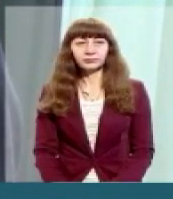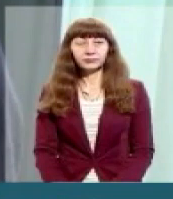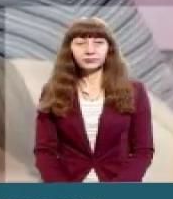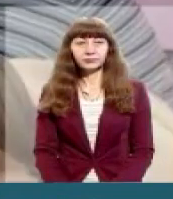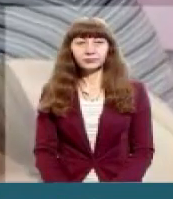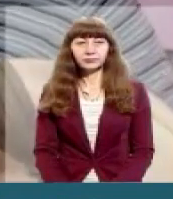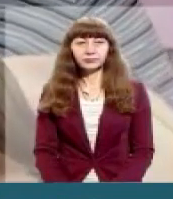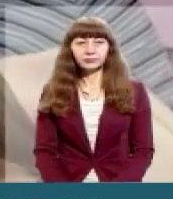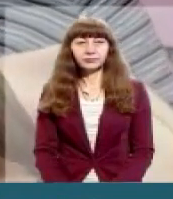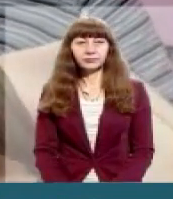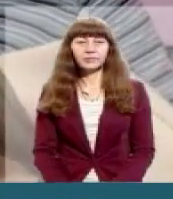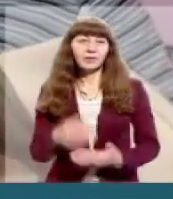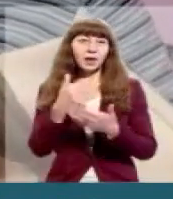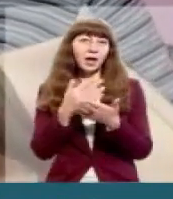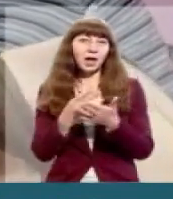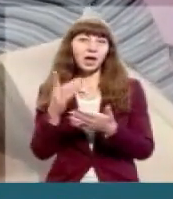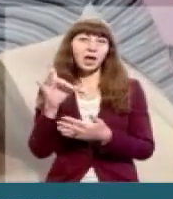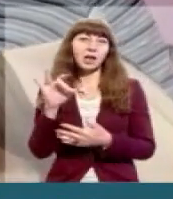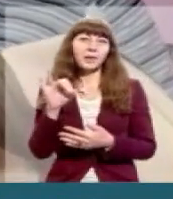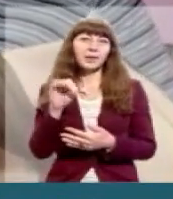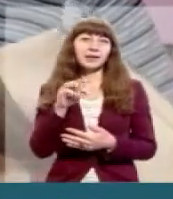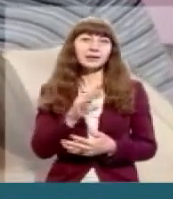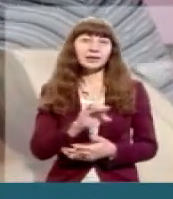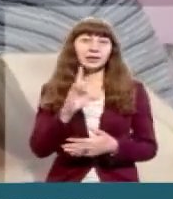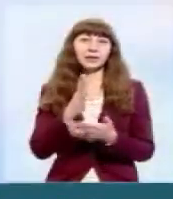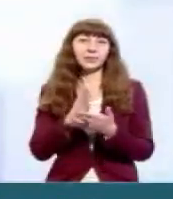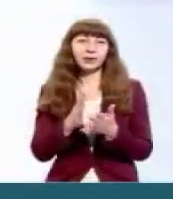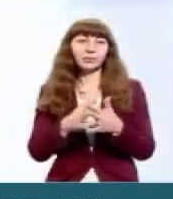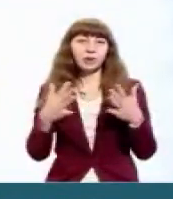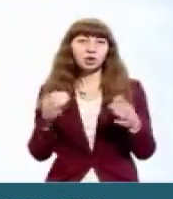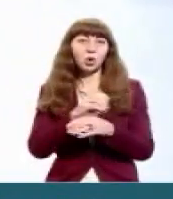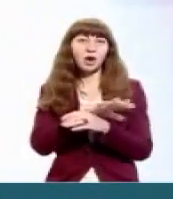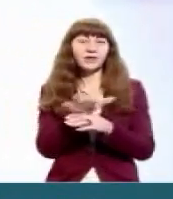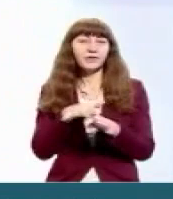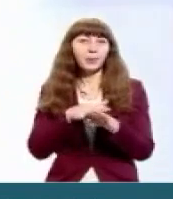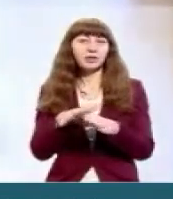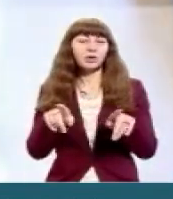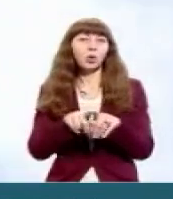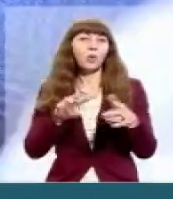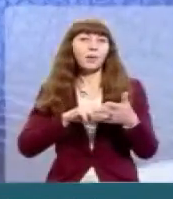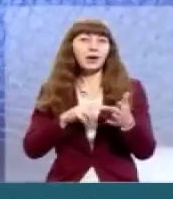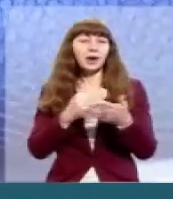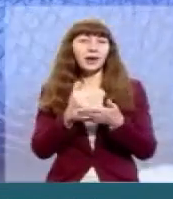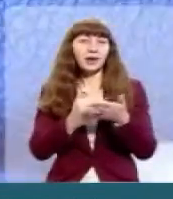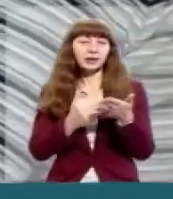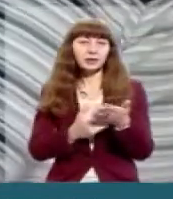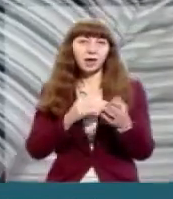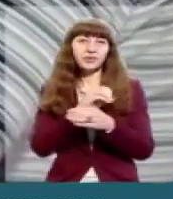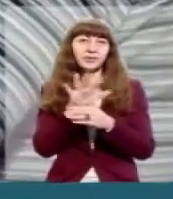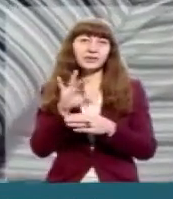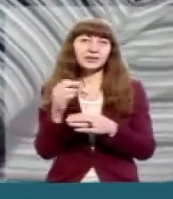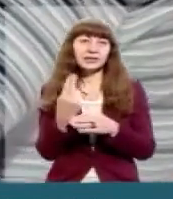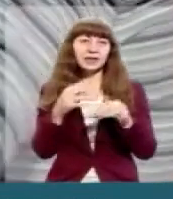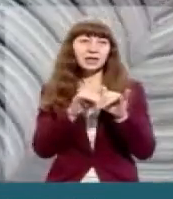тартылатын болады. Ауыл аманаты бағдарламасының қамтитын ауқымы кен. Осы жобаны жүзеге асыру арқылы ауылдарды әлеуметтік